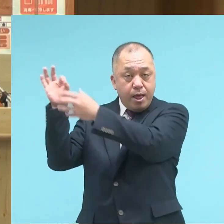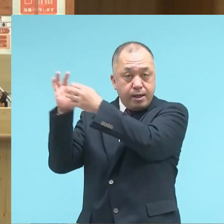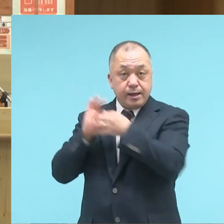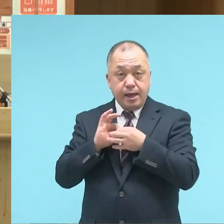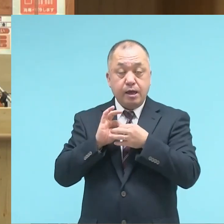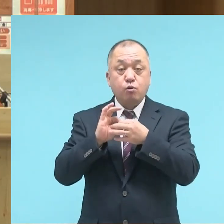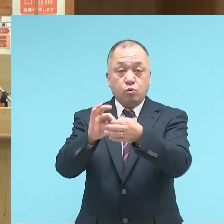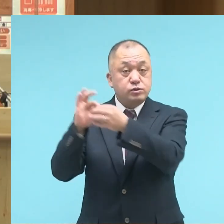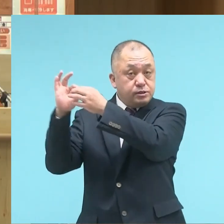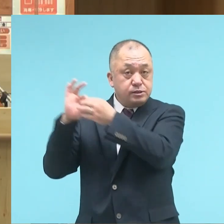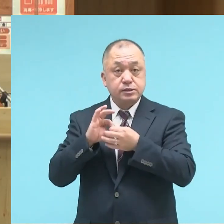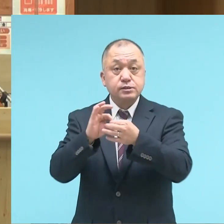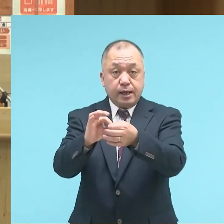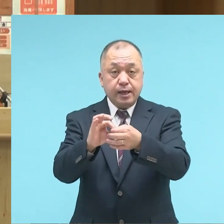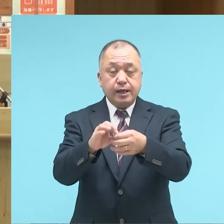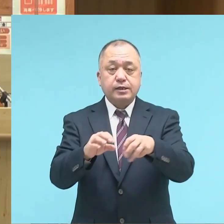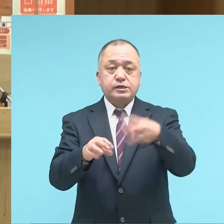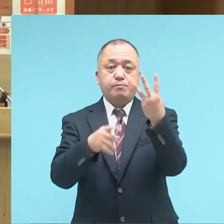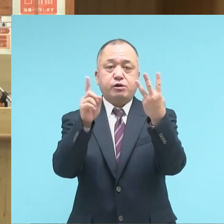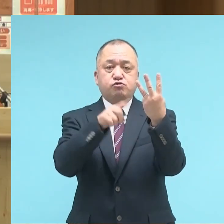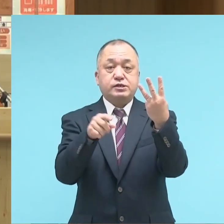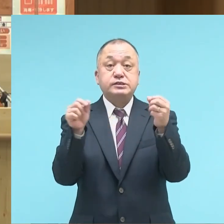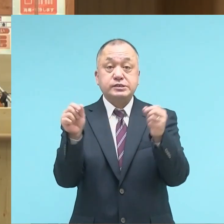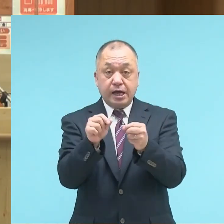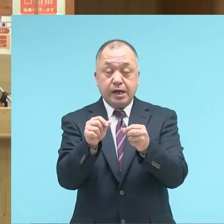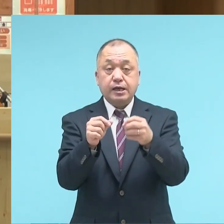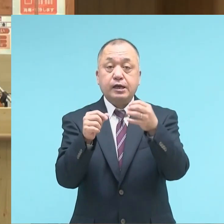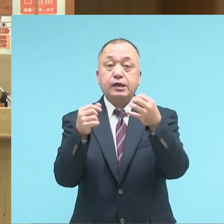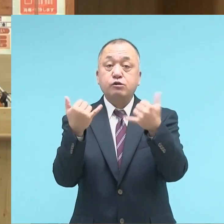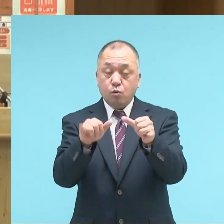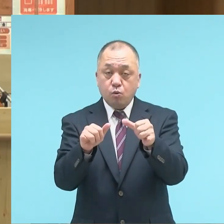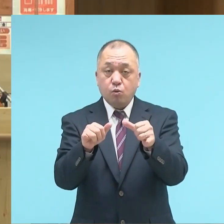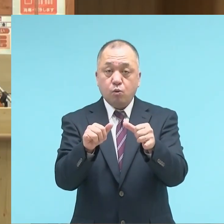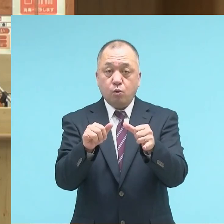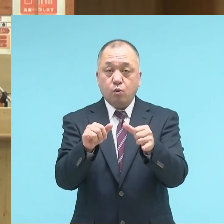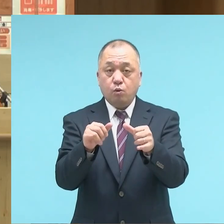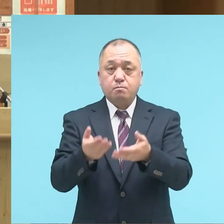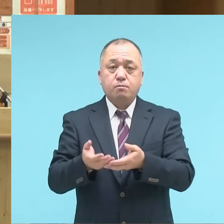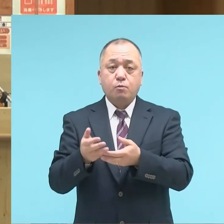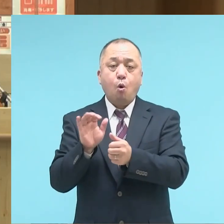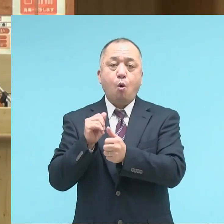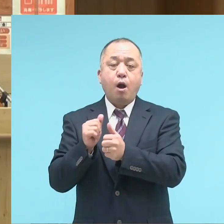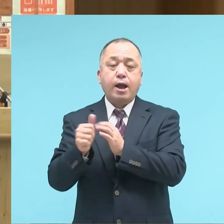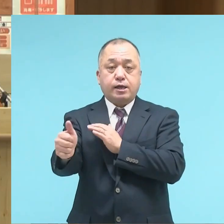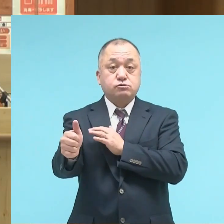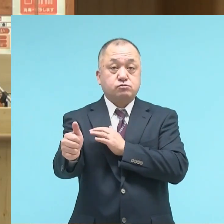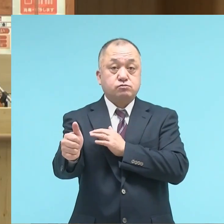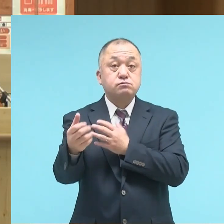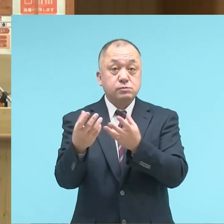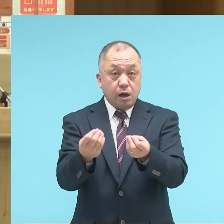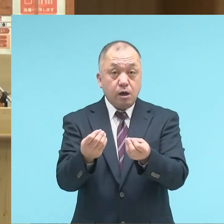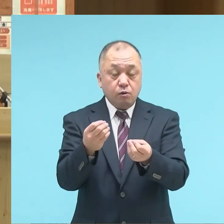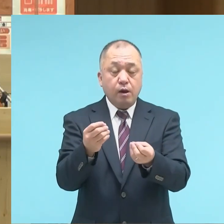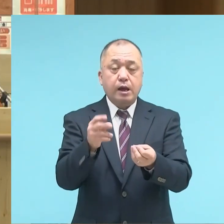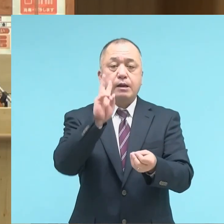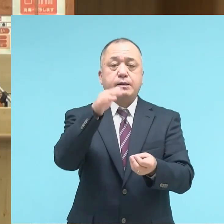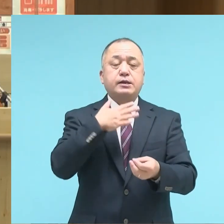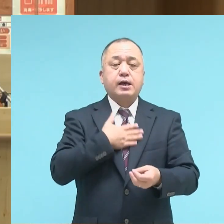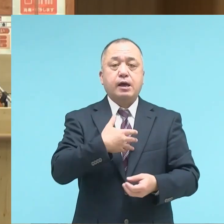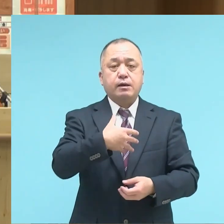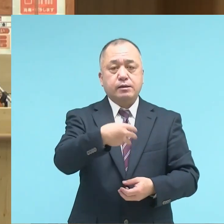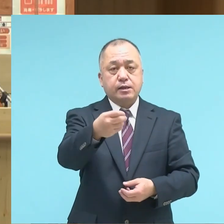の人員をその対策として講じてきた、このことはどうかご理解をいただきたいと思ってま